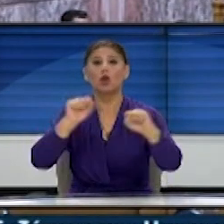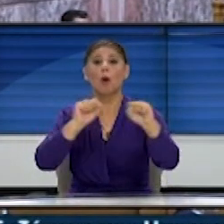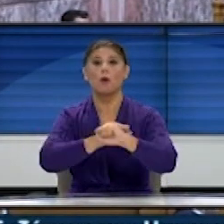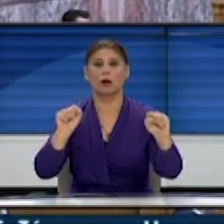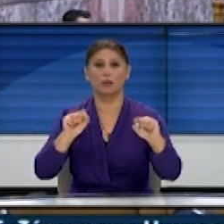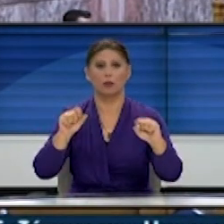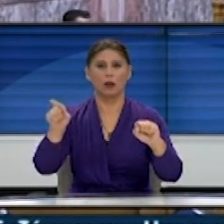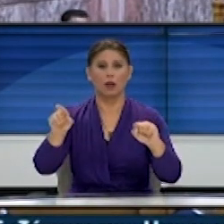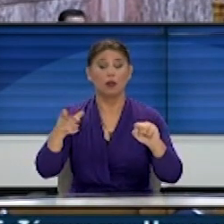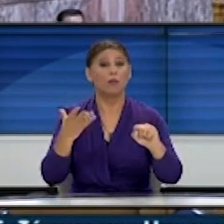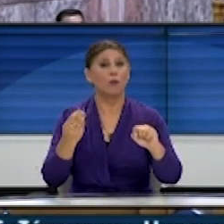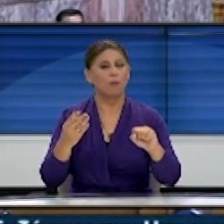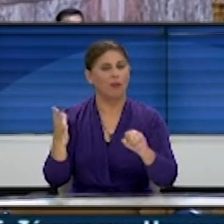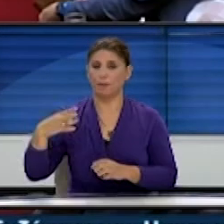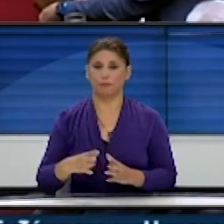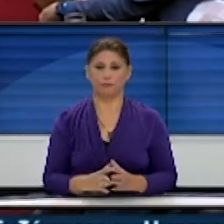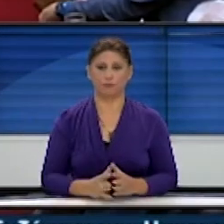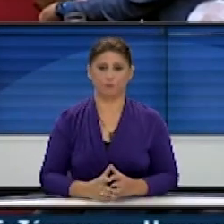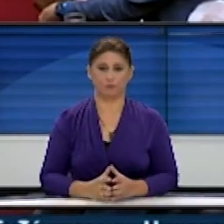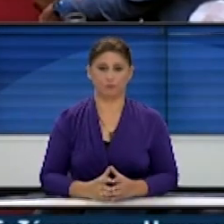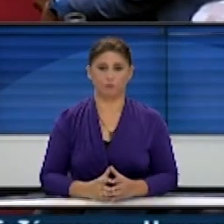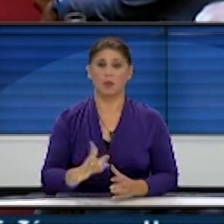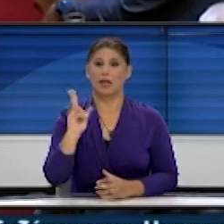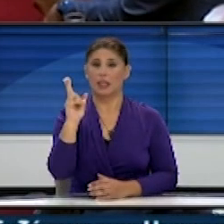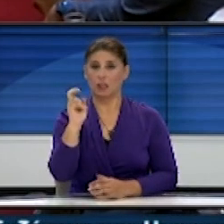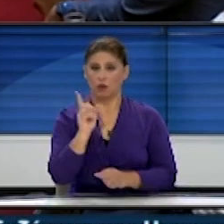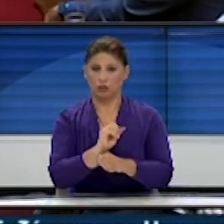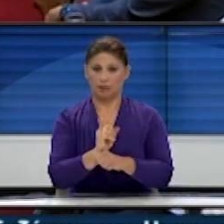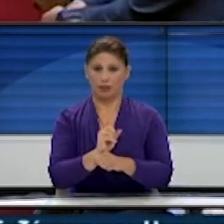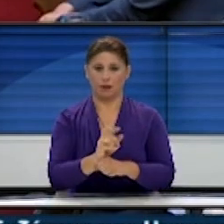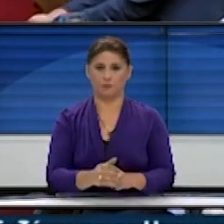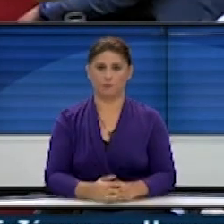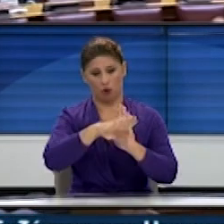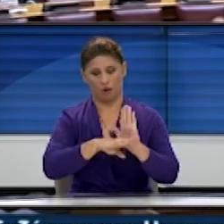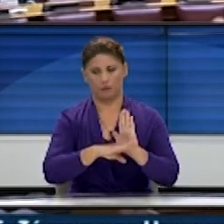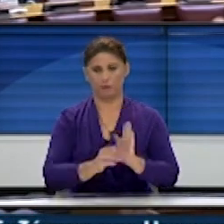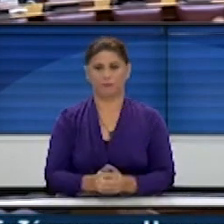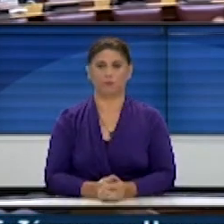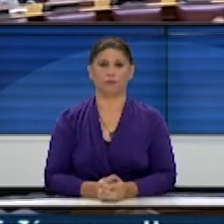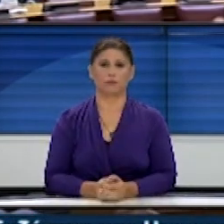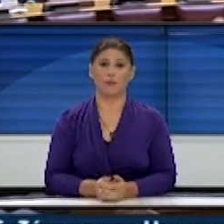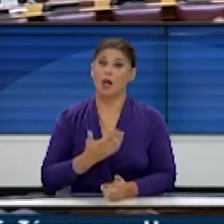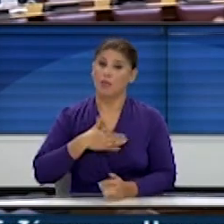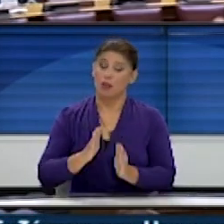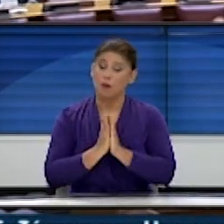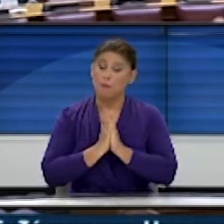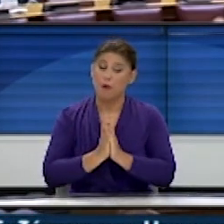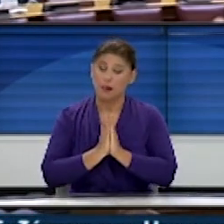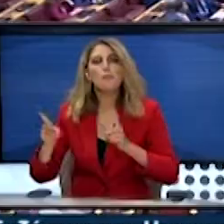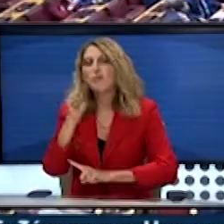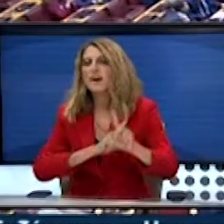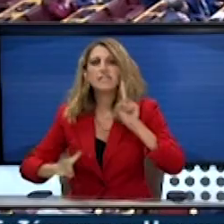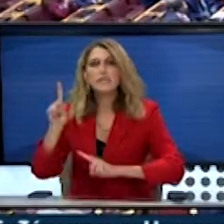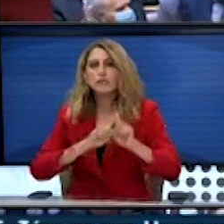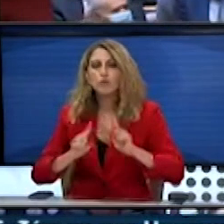που έχει η κυβέρνηση, και αυτό φαντάζομαι ότι θα αναδειχθεί και από τα κόμματα και τα κόμματα της αριστεράς, το γεγονός